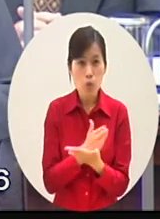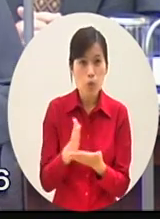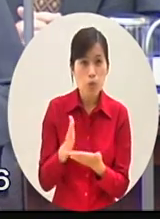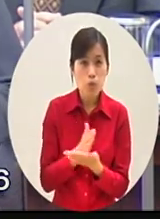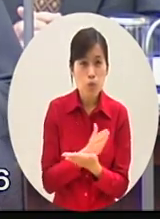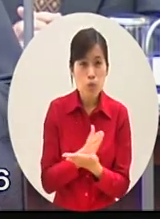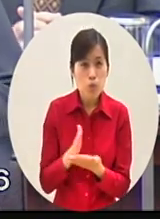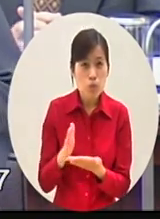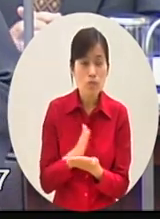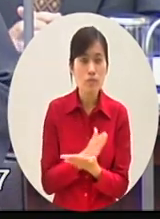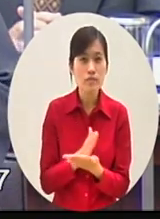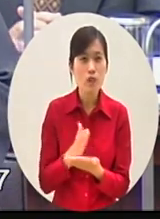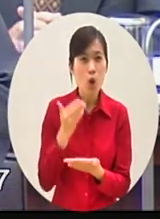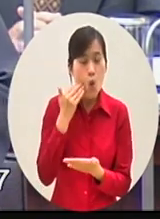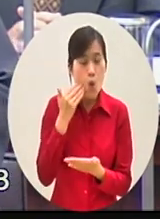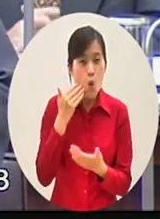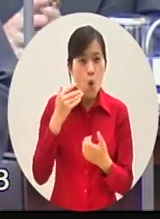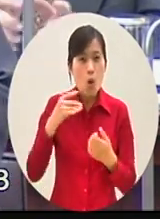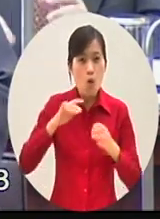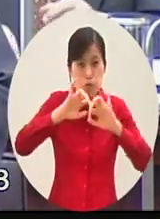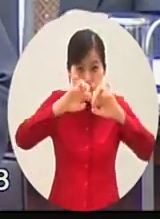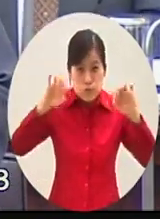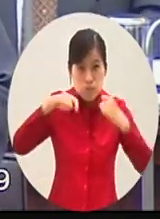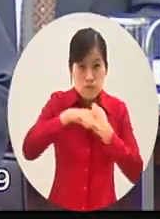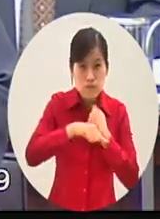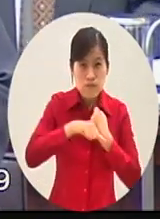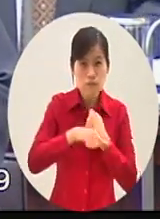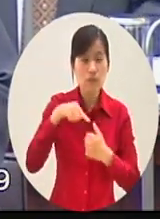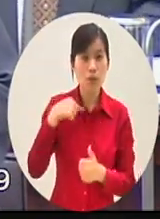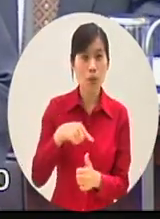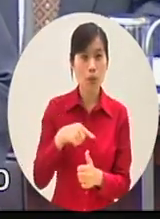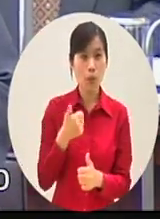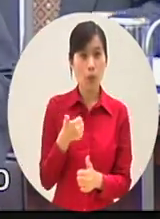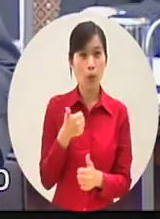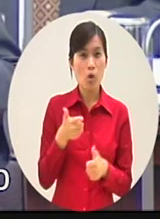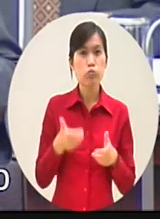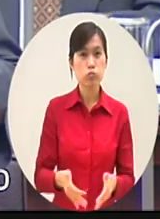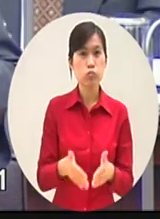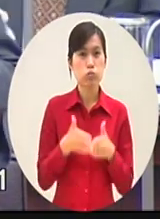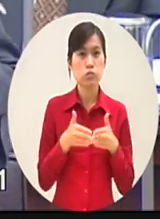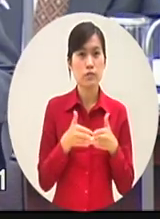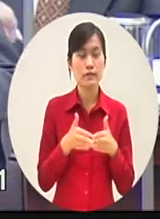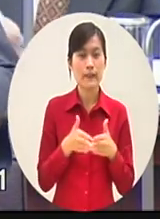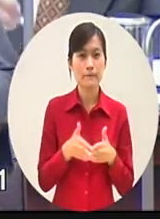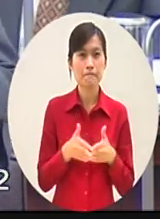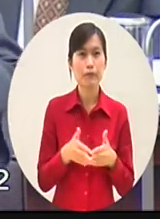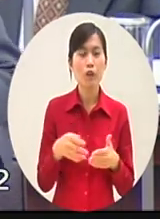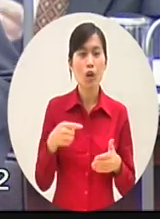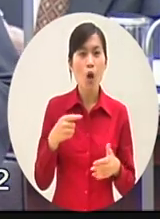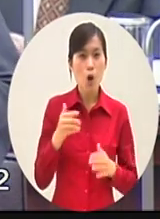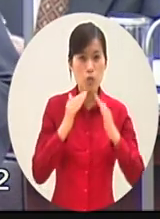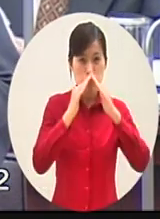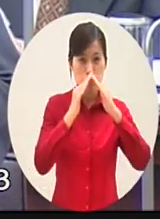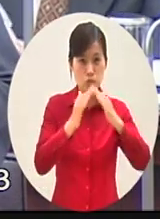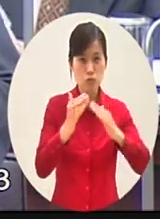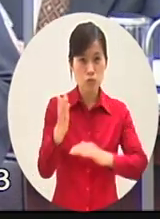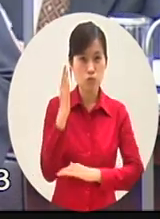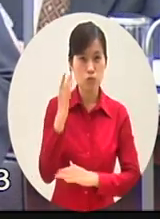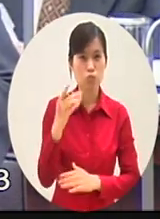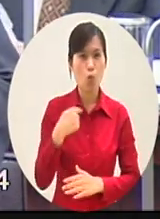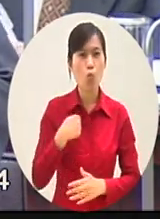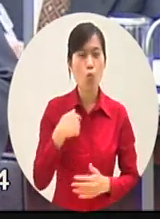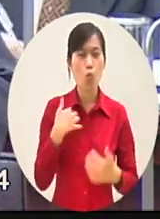果对我们未来的下一代很重要，那高雄市政府非常乐意接受林议员的意